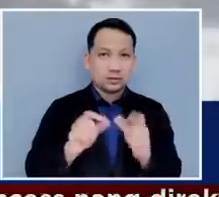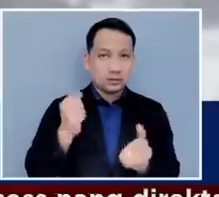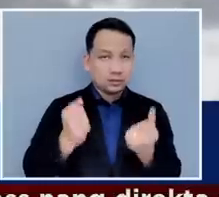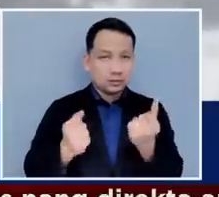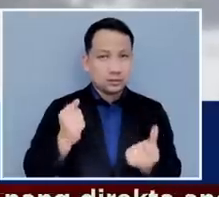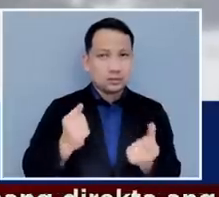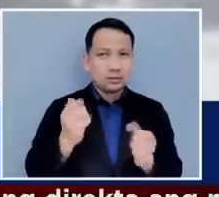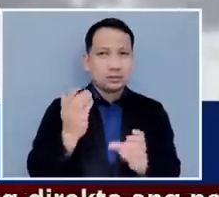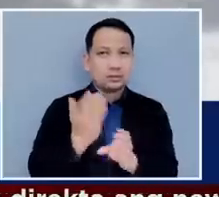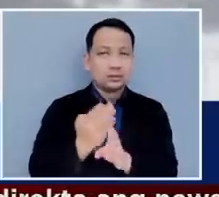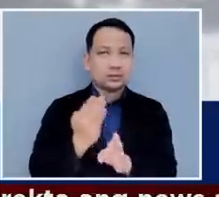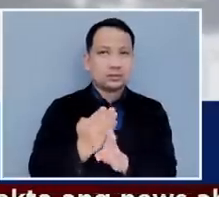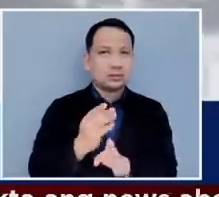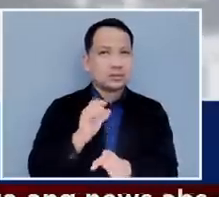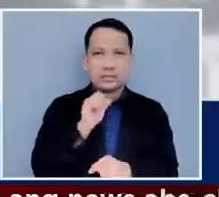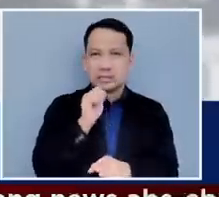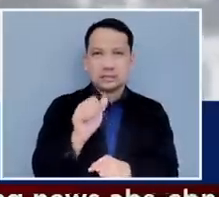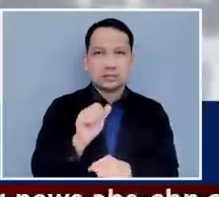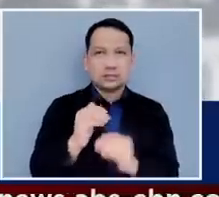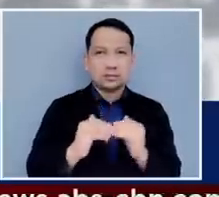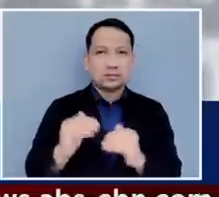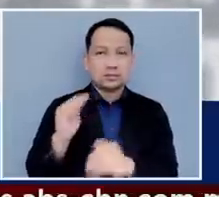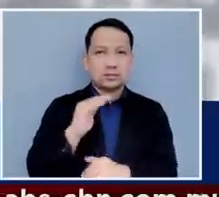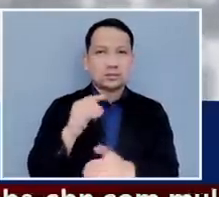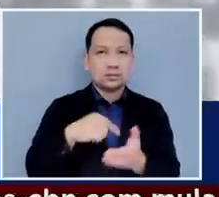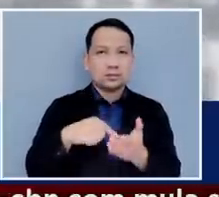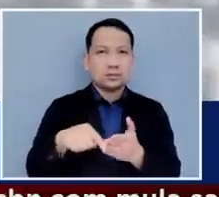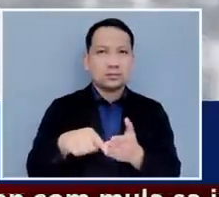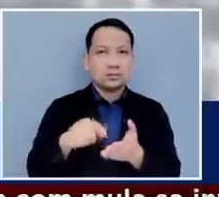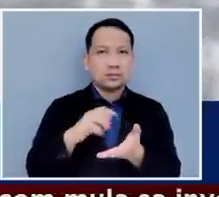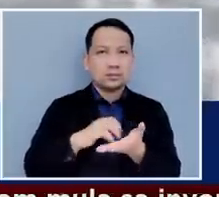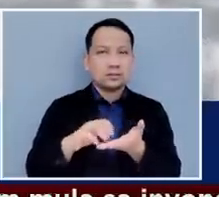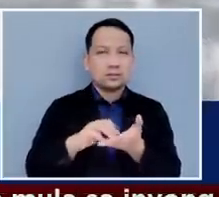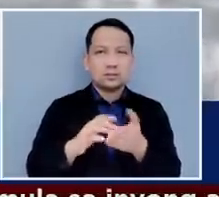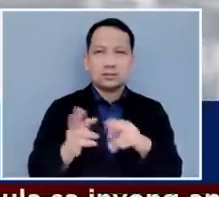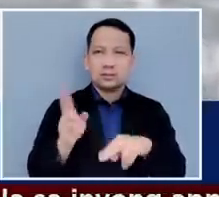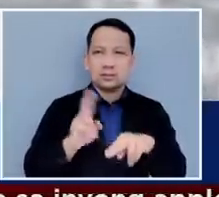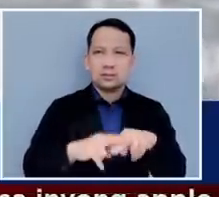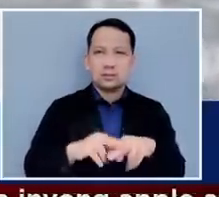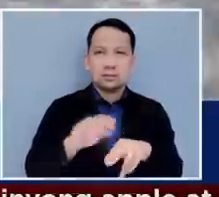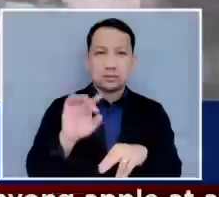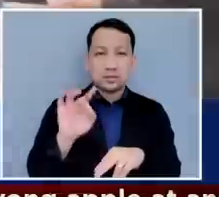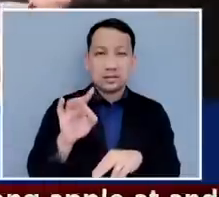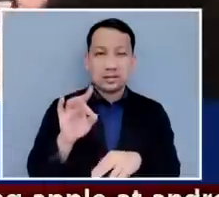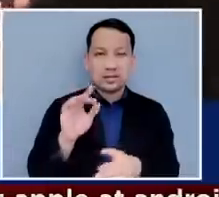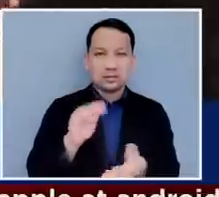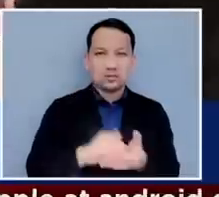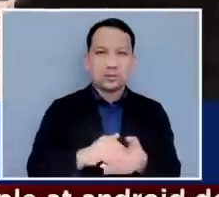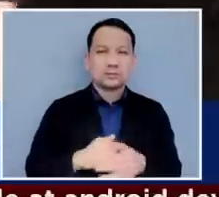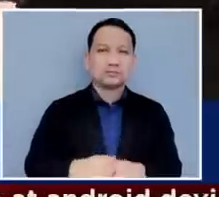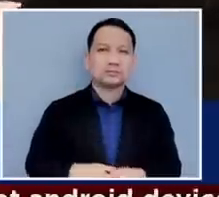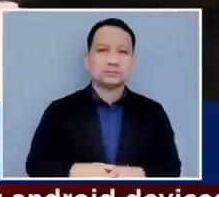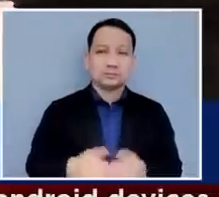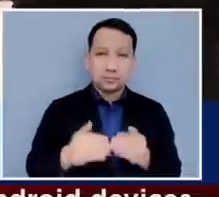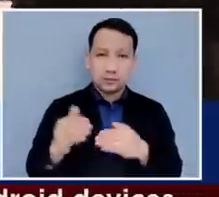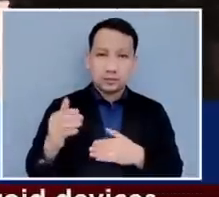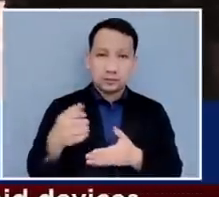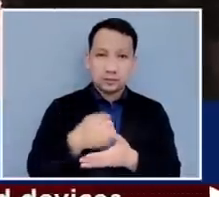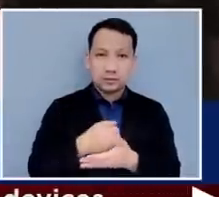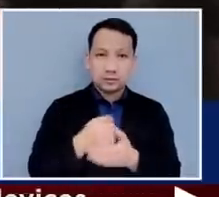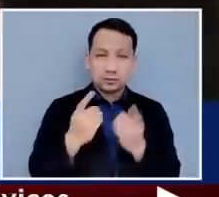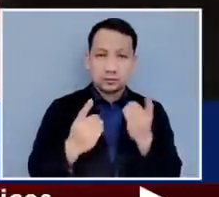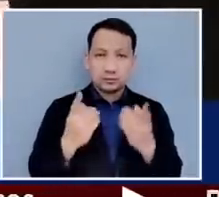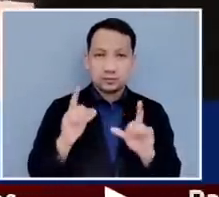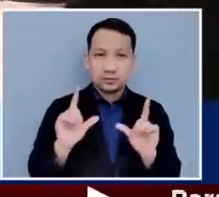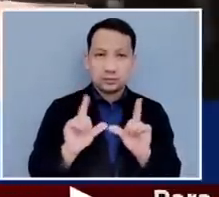at bus, hindi pwedeng lumampas ang singil sa practical driving course sa 8,000 pesos. Kaya kung kukuha ng driver's